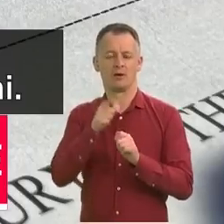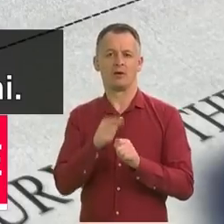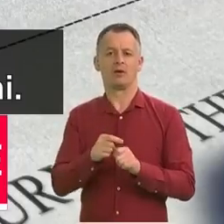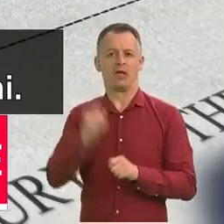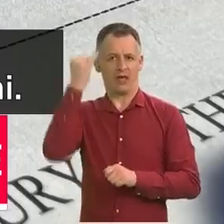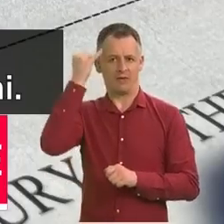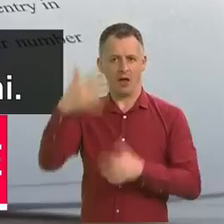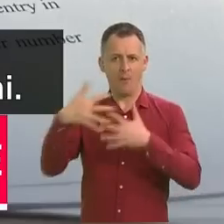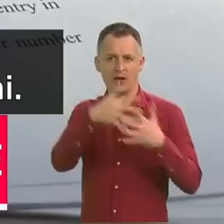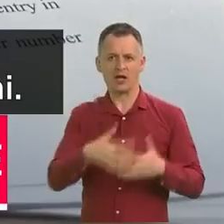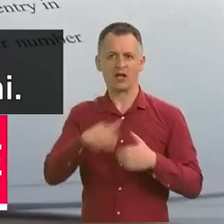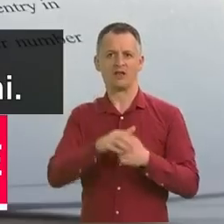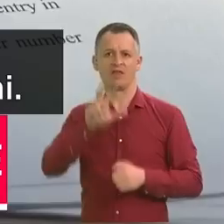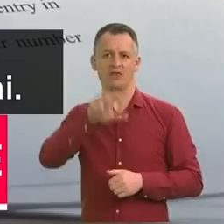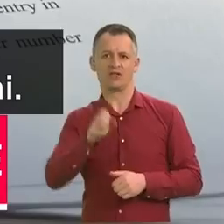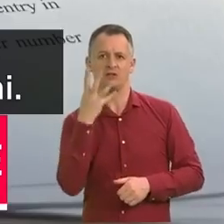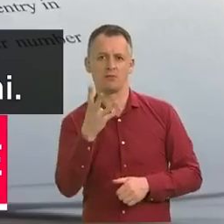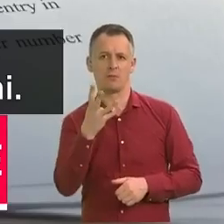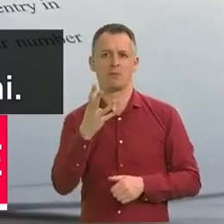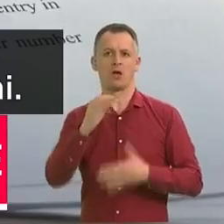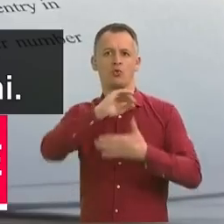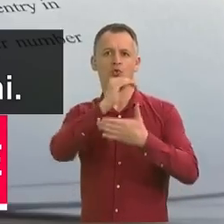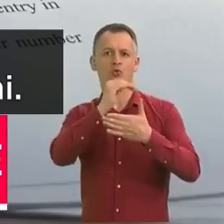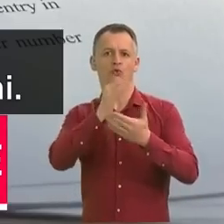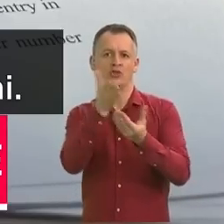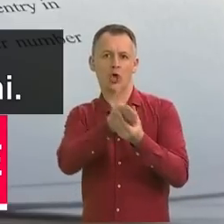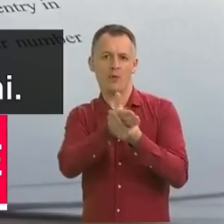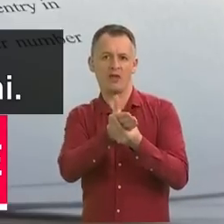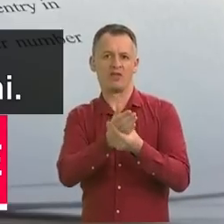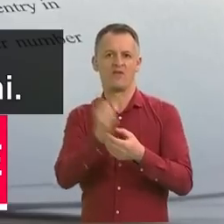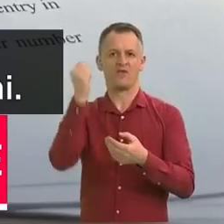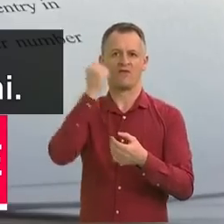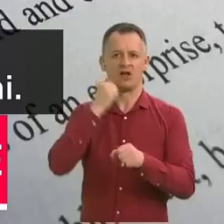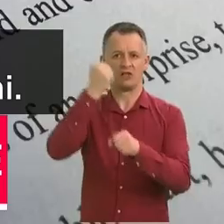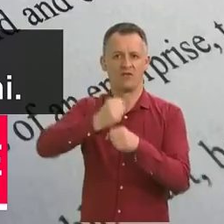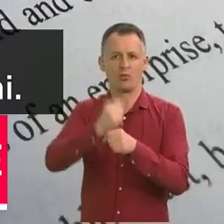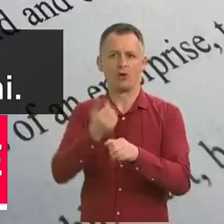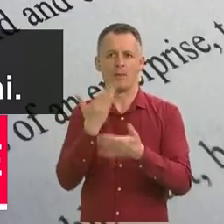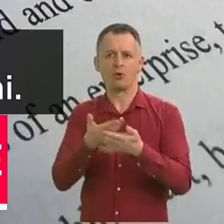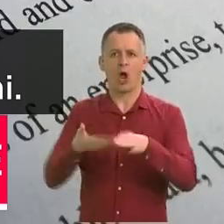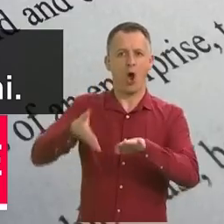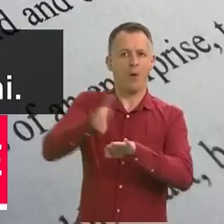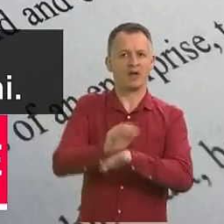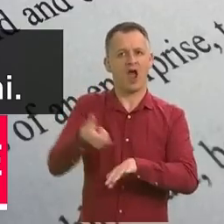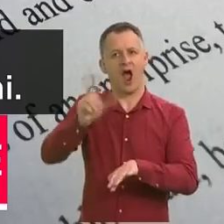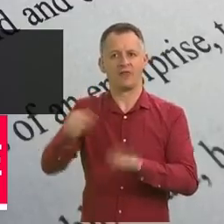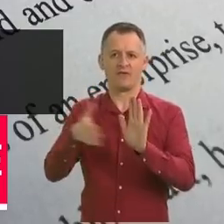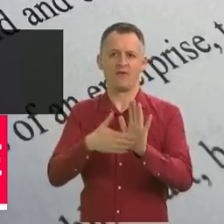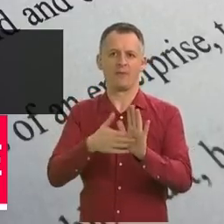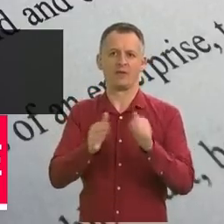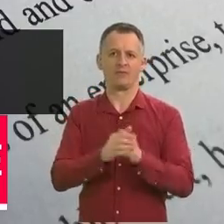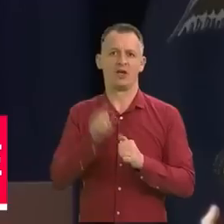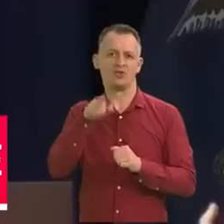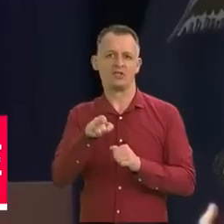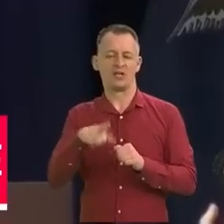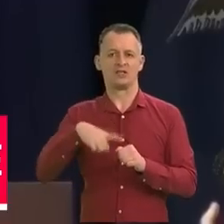principle. 34 false statements made to cover up other crimes.